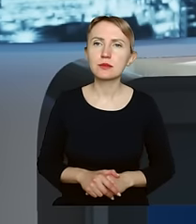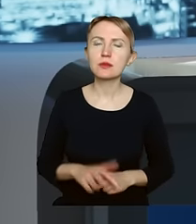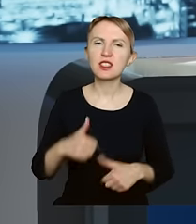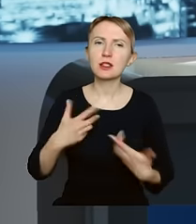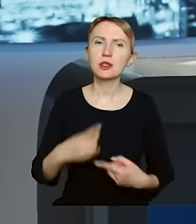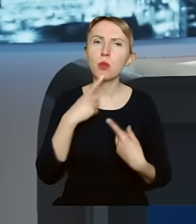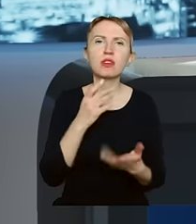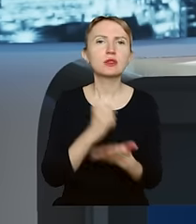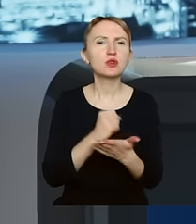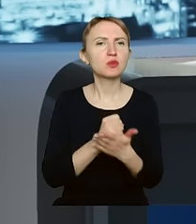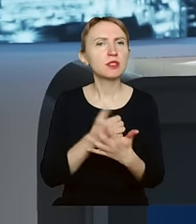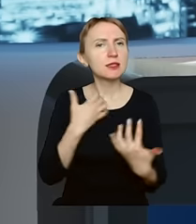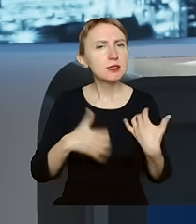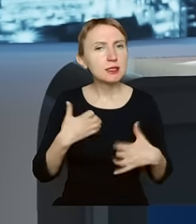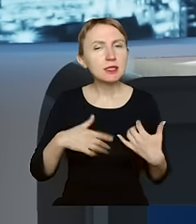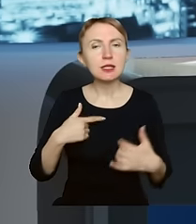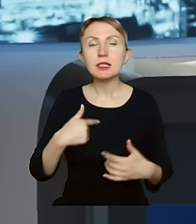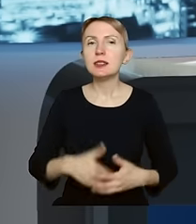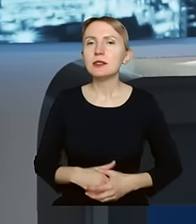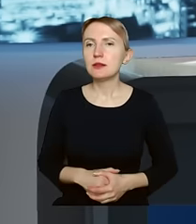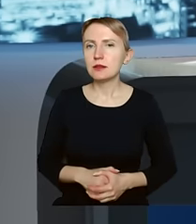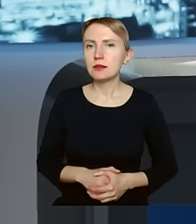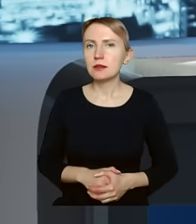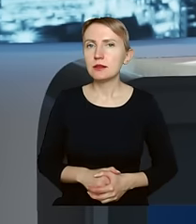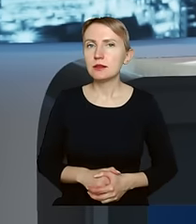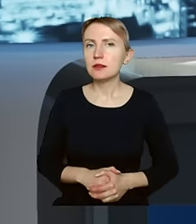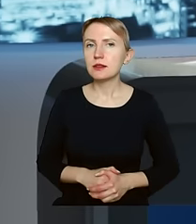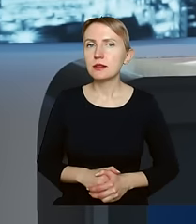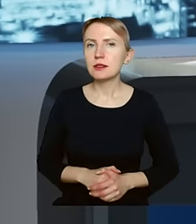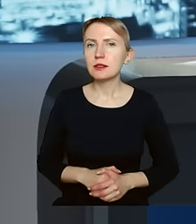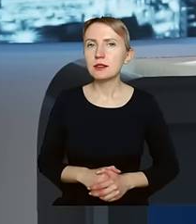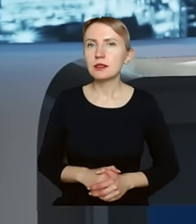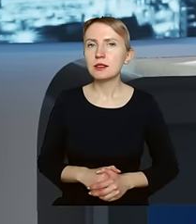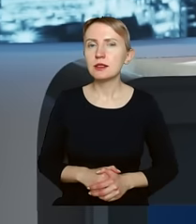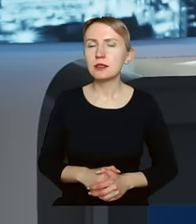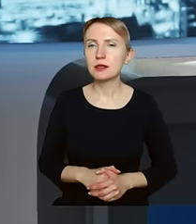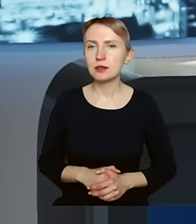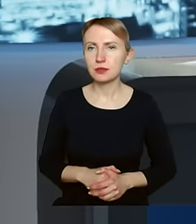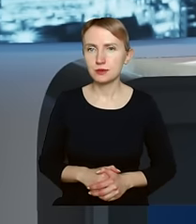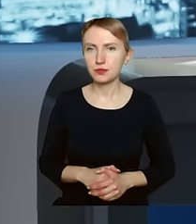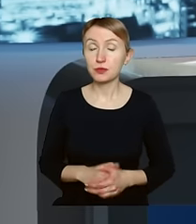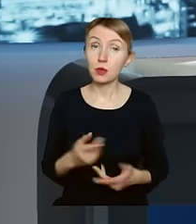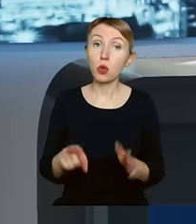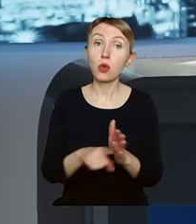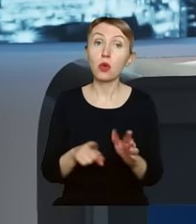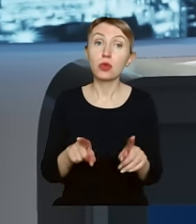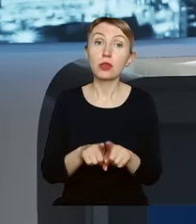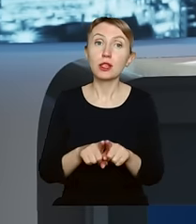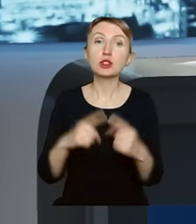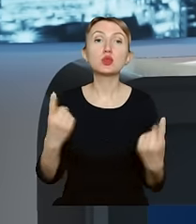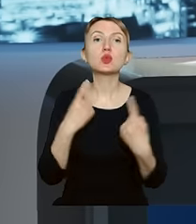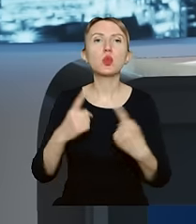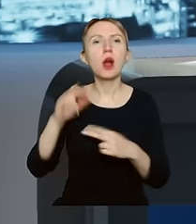tak swoją drogą wybieram się to na oczywiście uczczenie naszych żołnierzy wyklętych, także